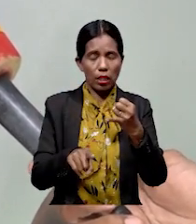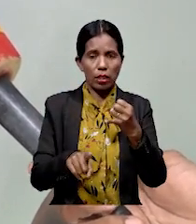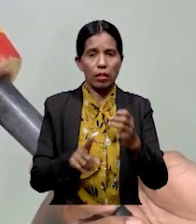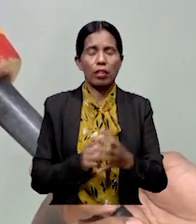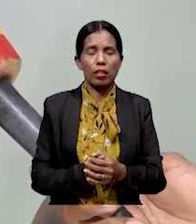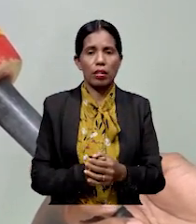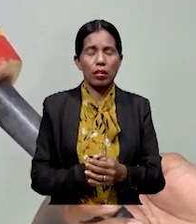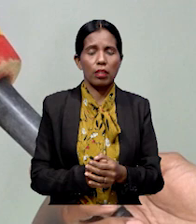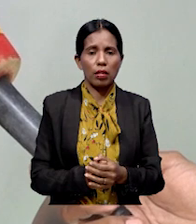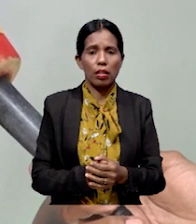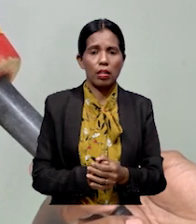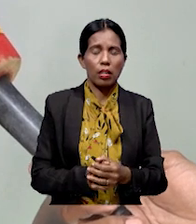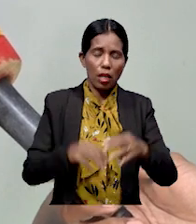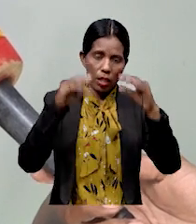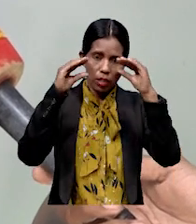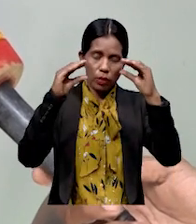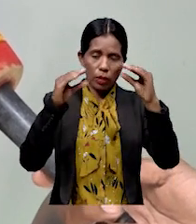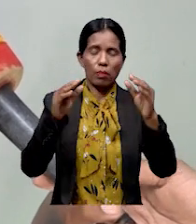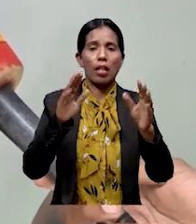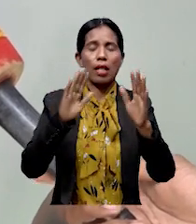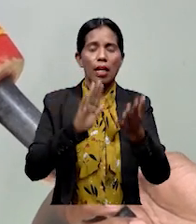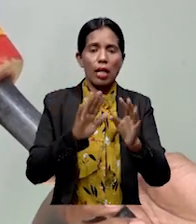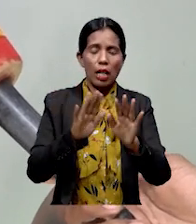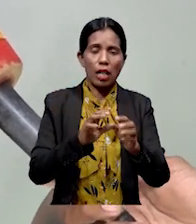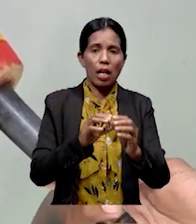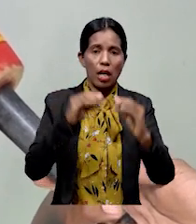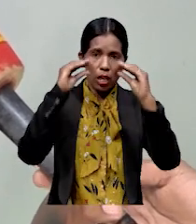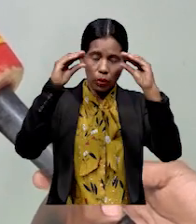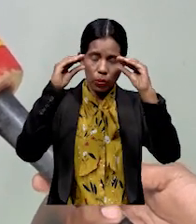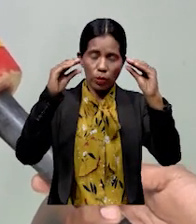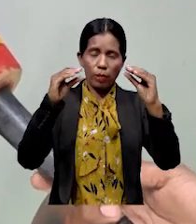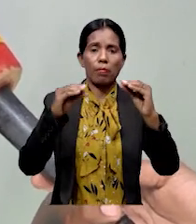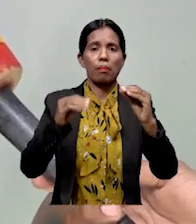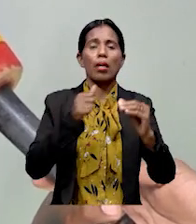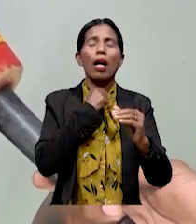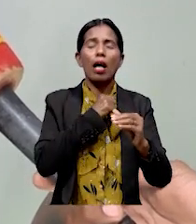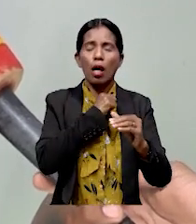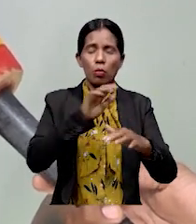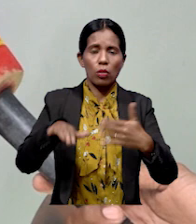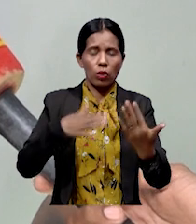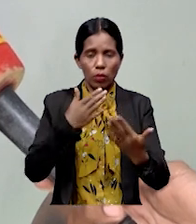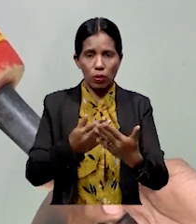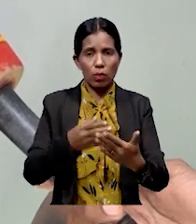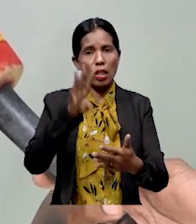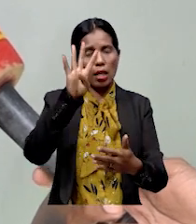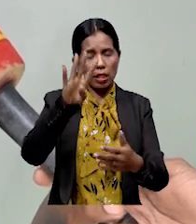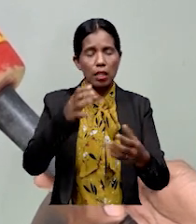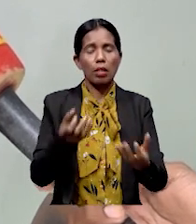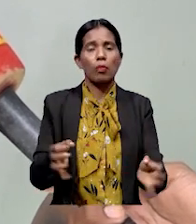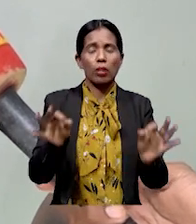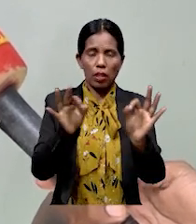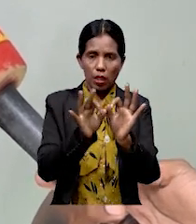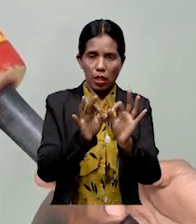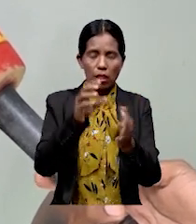obras missionarias dus clerus karena ilu leksira ni tapi buat hati important ne be tamah mutuk hodi bolunaran